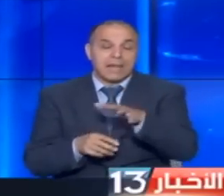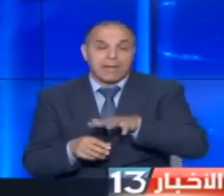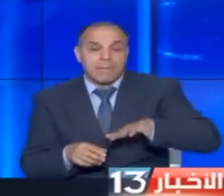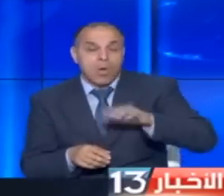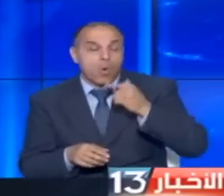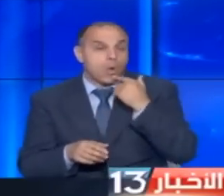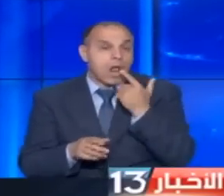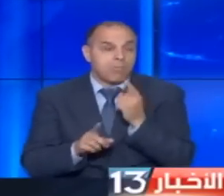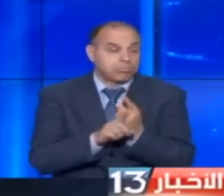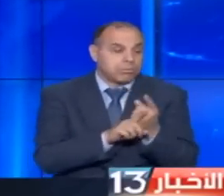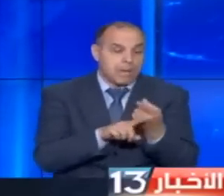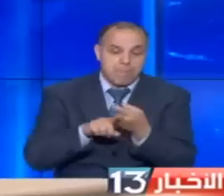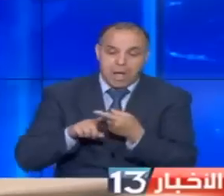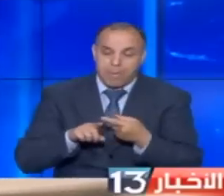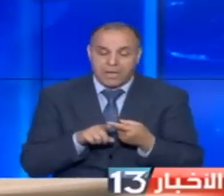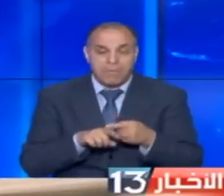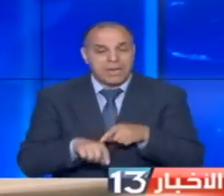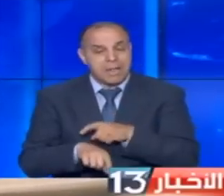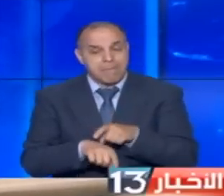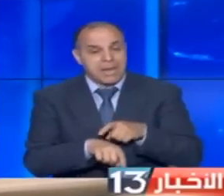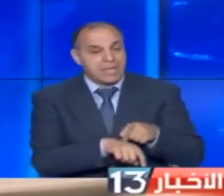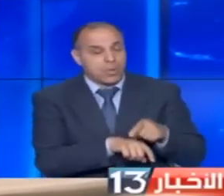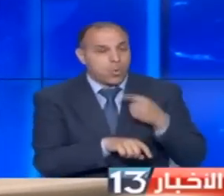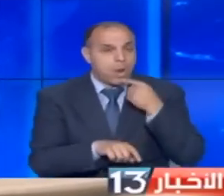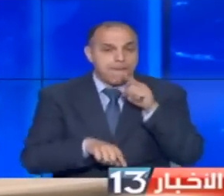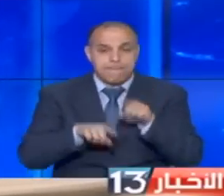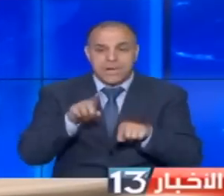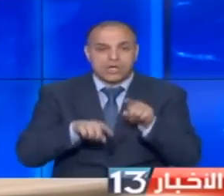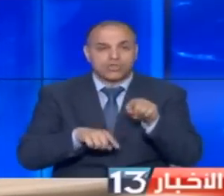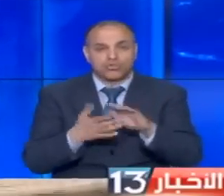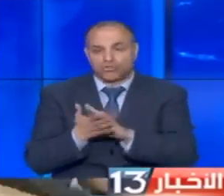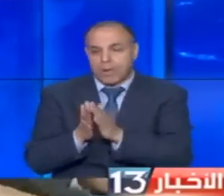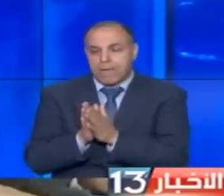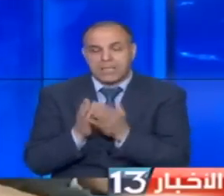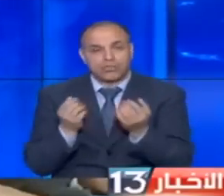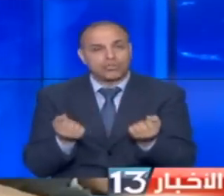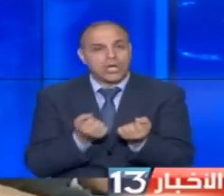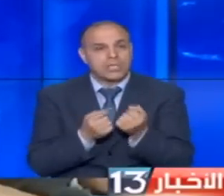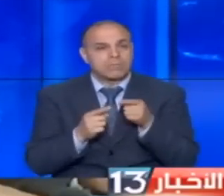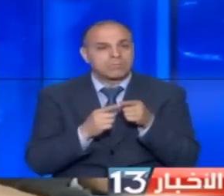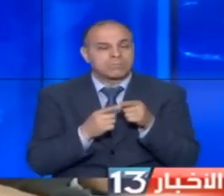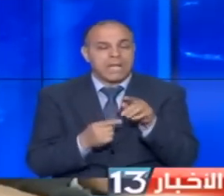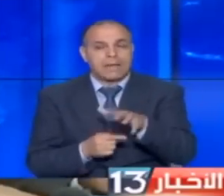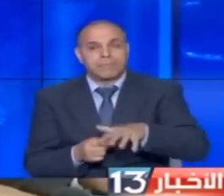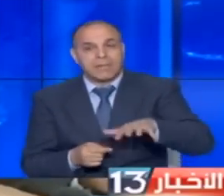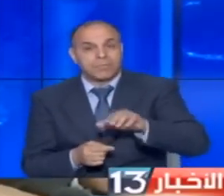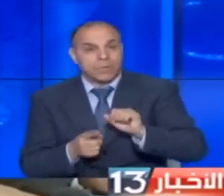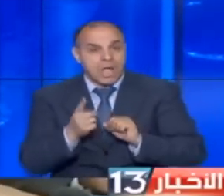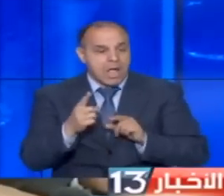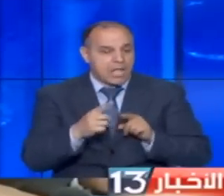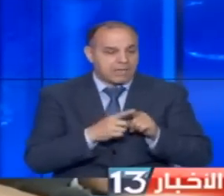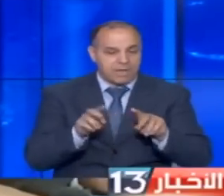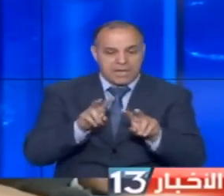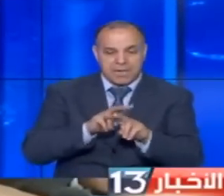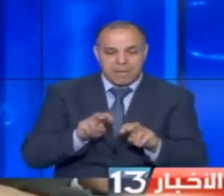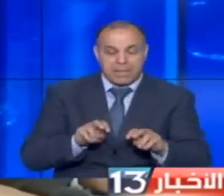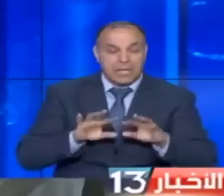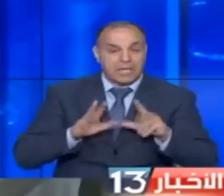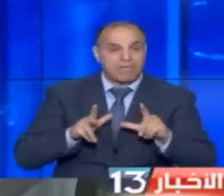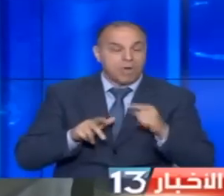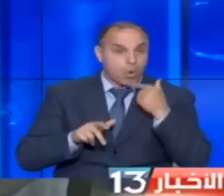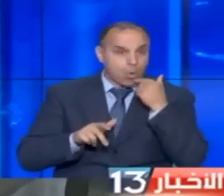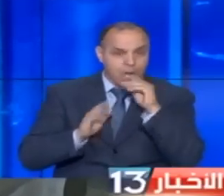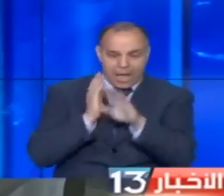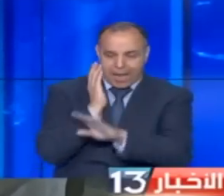لقاءات تشاركيه بين البلديات وفدين من الجمعيات الناشطه في المجال البيئي بهدف البحث في كيفيه ارساء